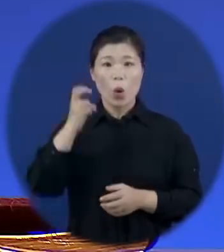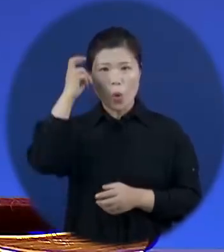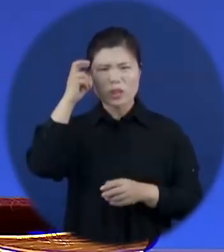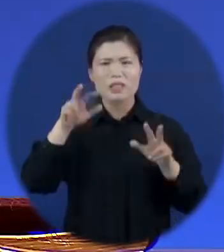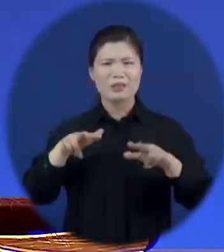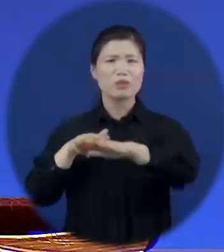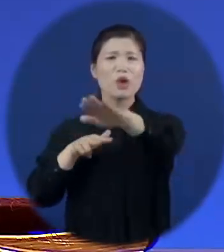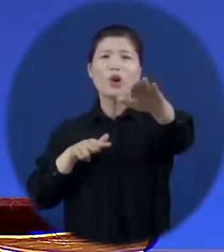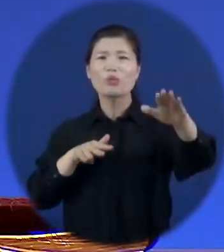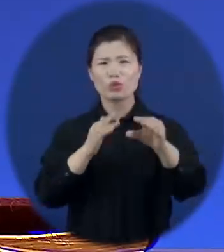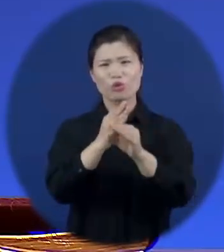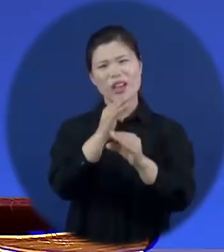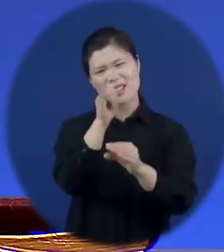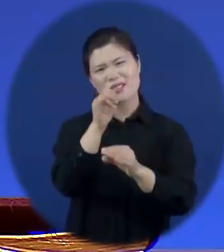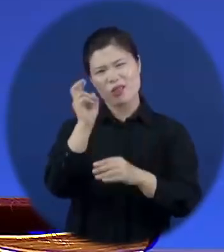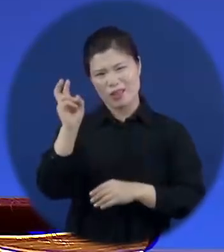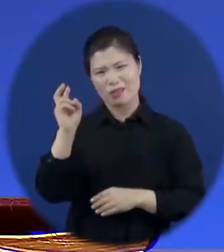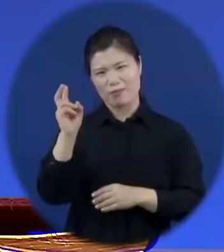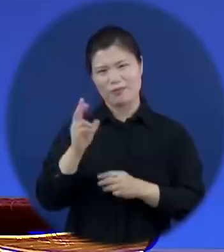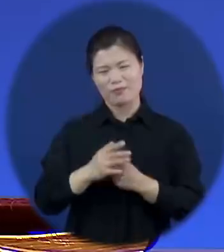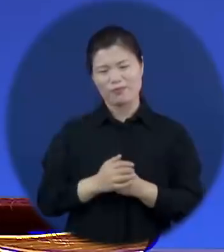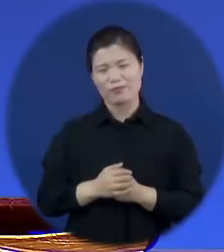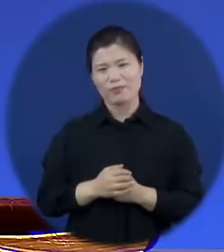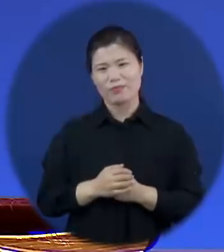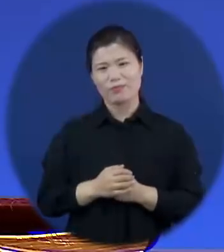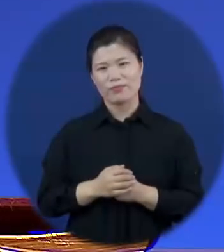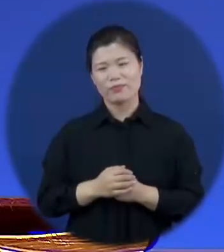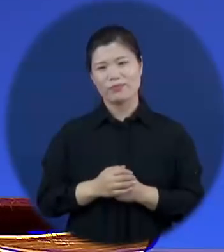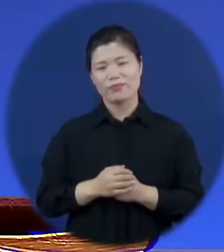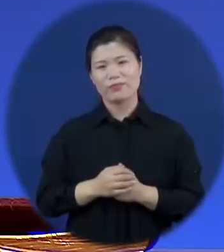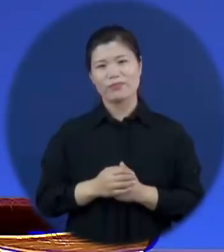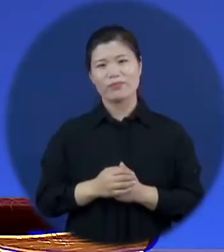혹시 그런 분이 계신지 모르겠습니다. 지금도